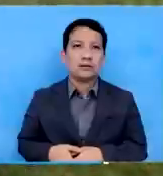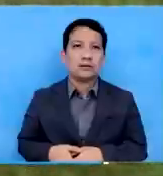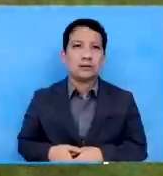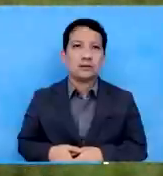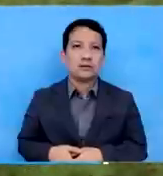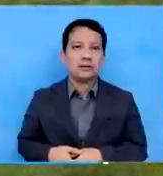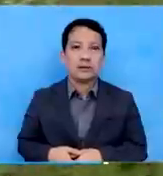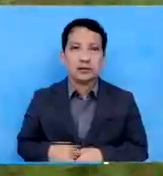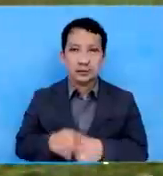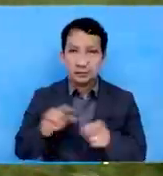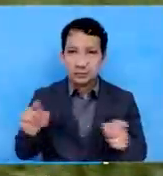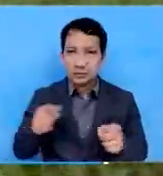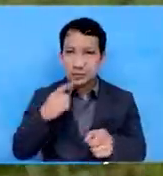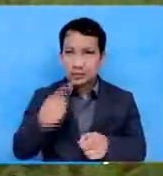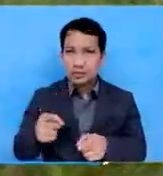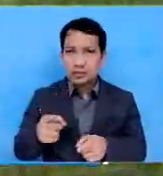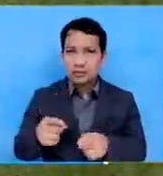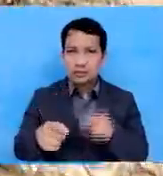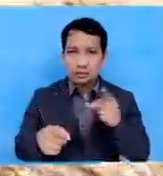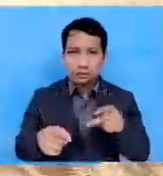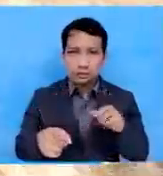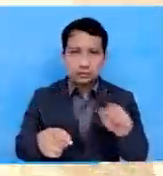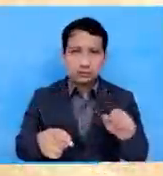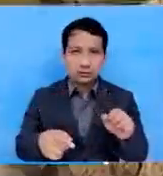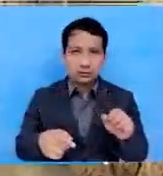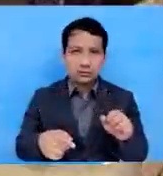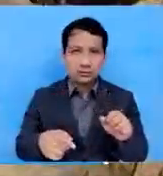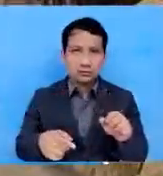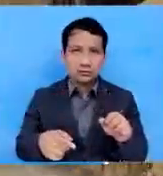Pero nang samahan namin si Kuya Dennis,